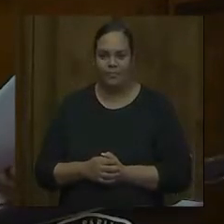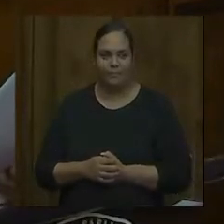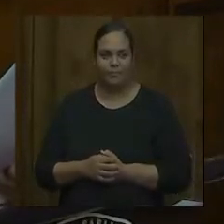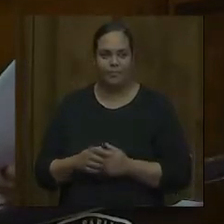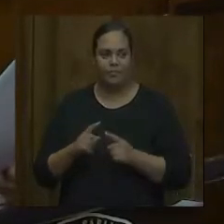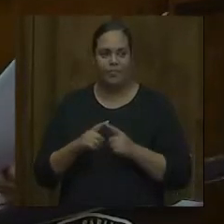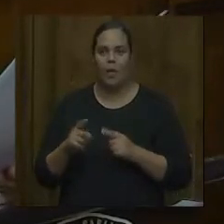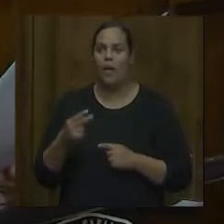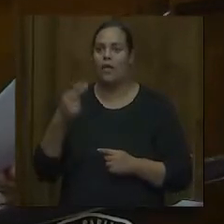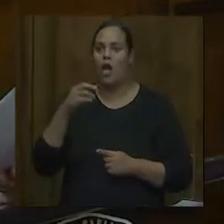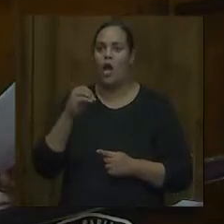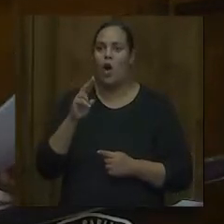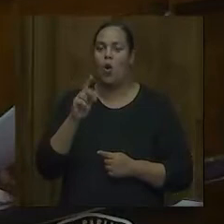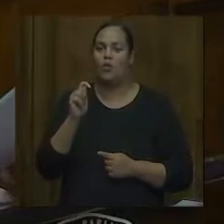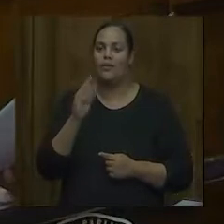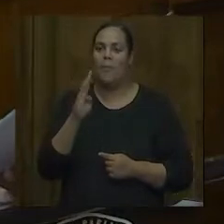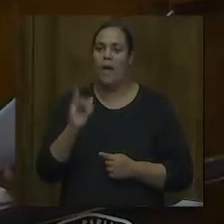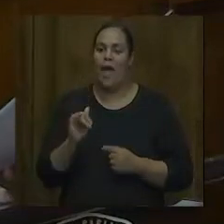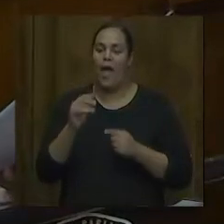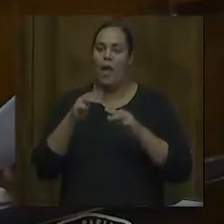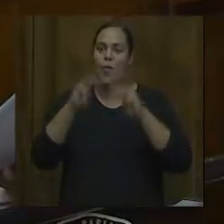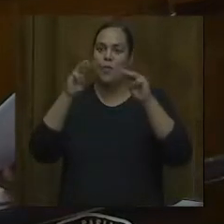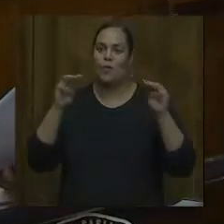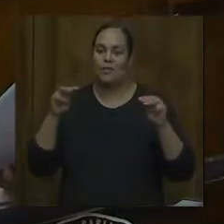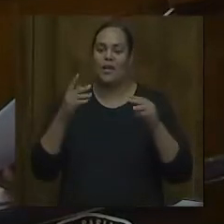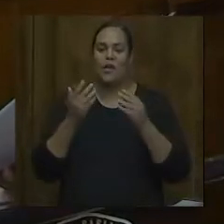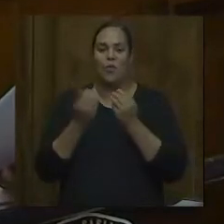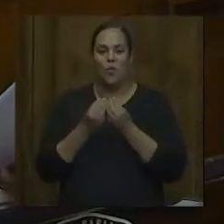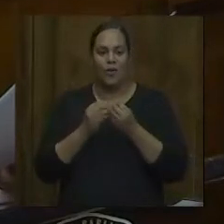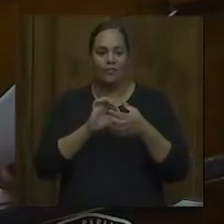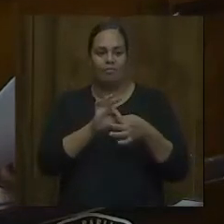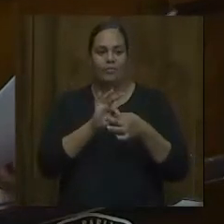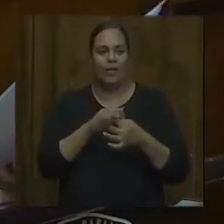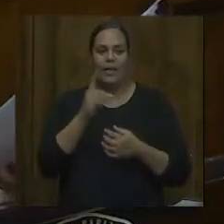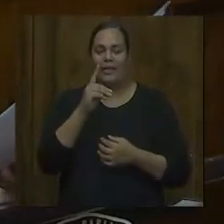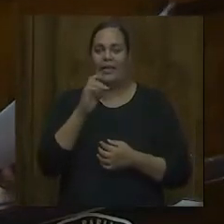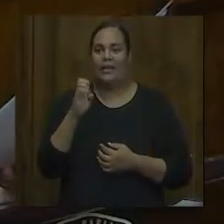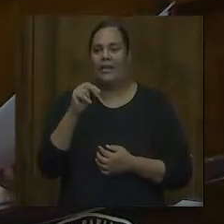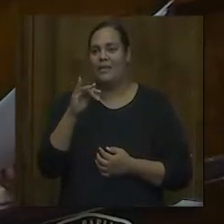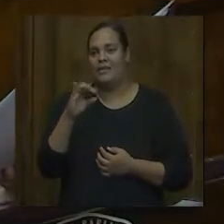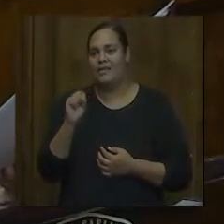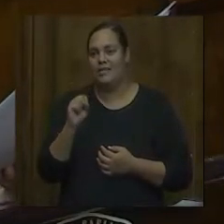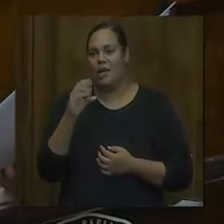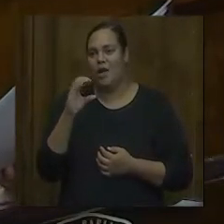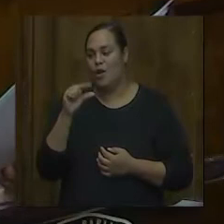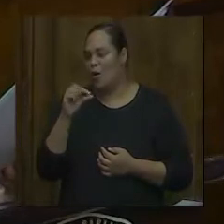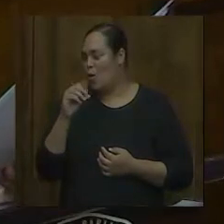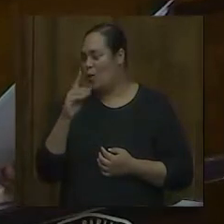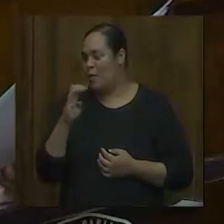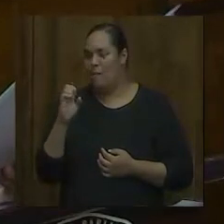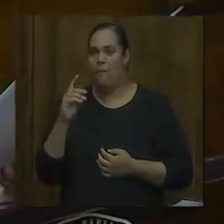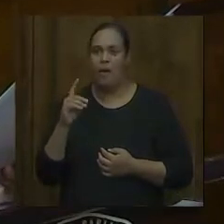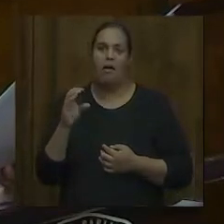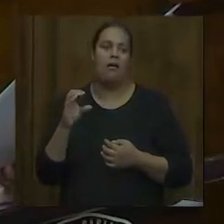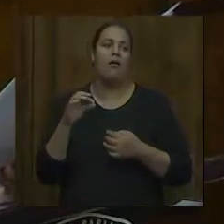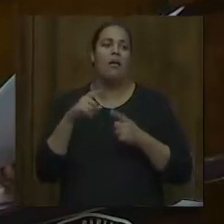Die Houtbaai Museum is besig om 'n samewerkingsooreenkoms met die Dennis Goldberg Legacy Foundation Trust te stig, wat daarop